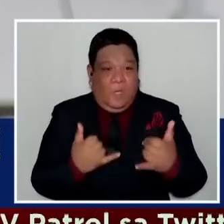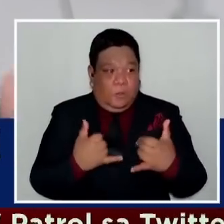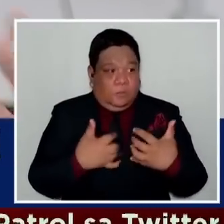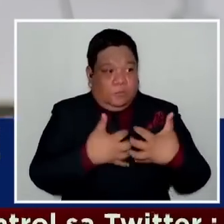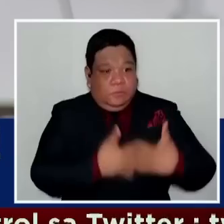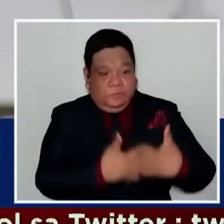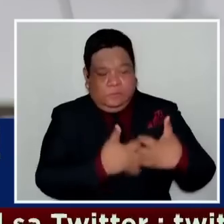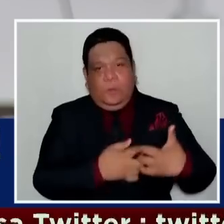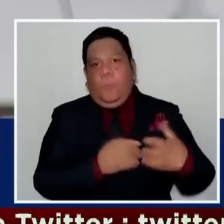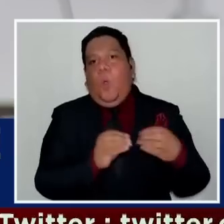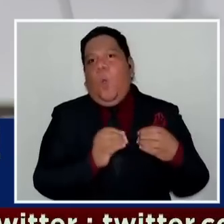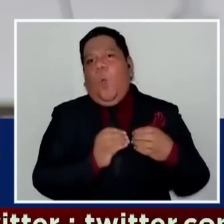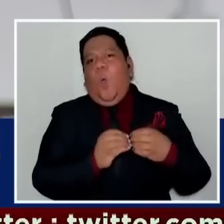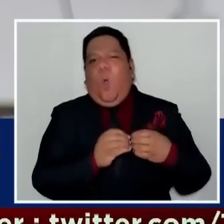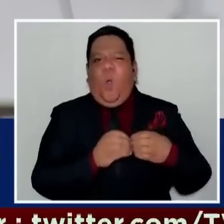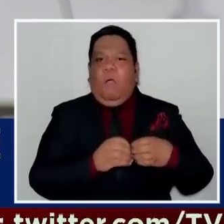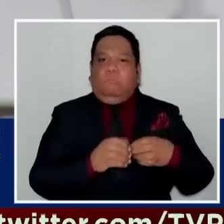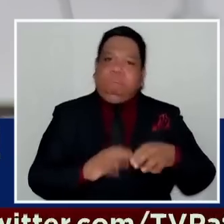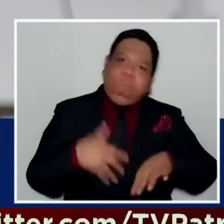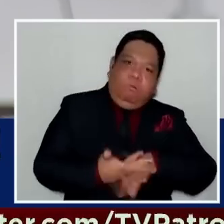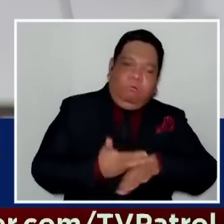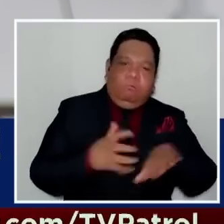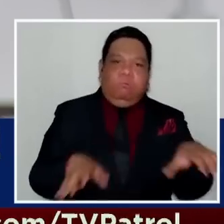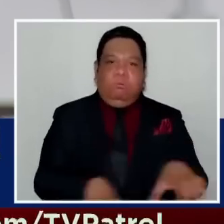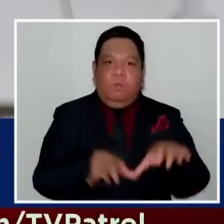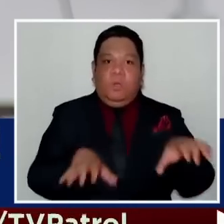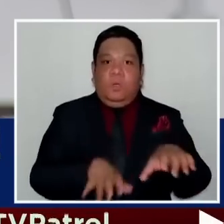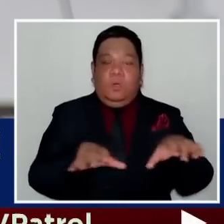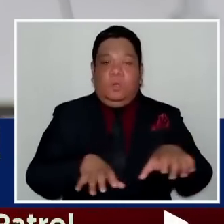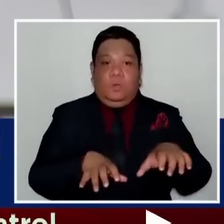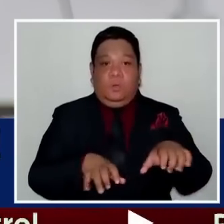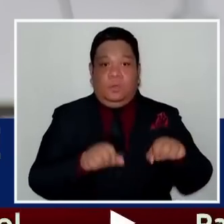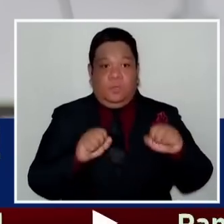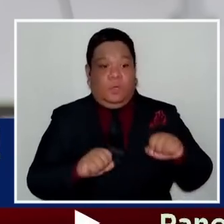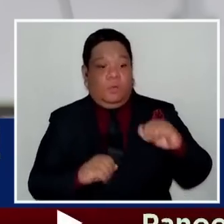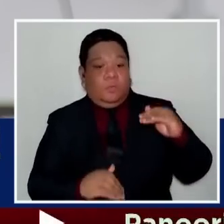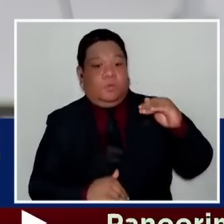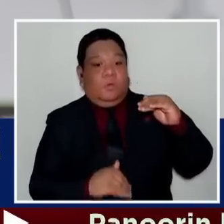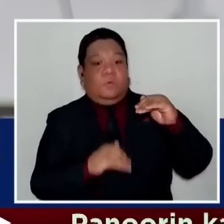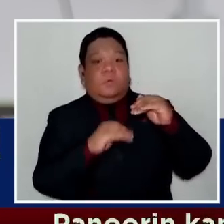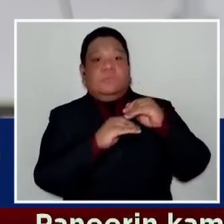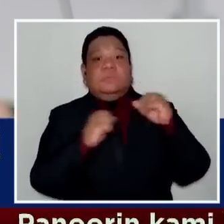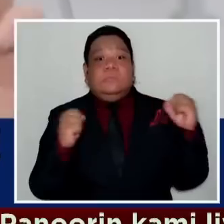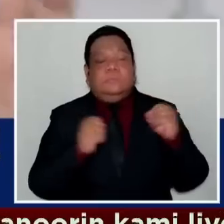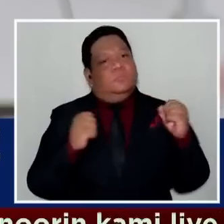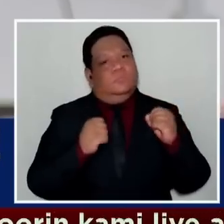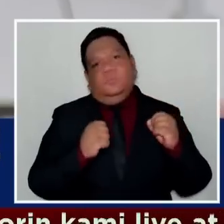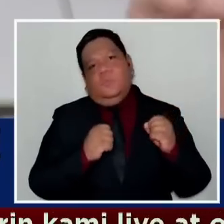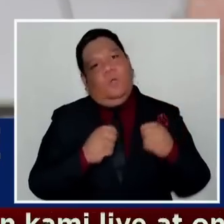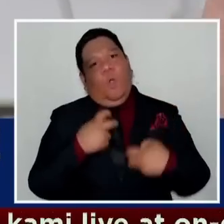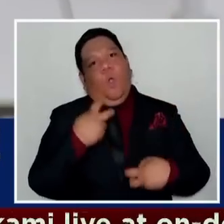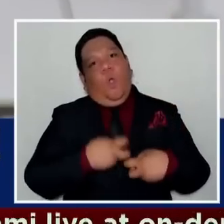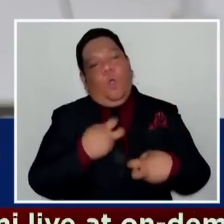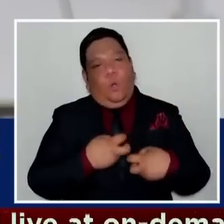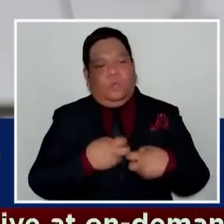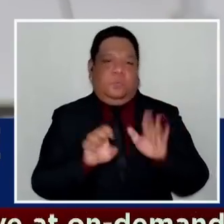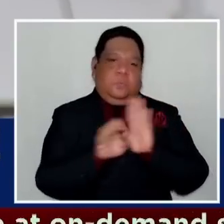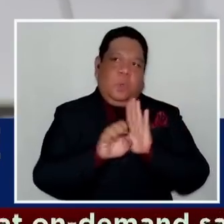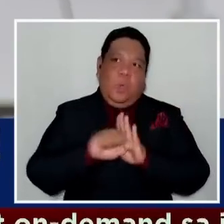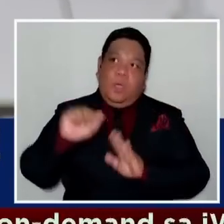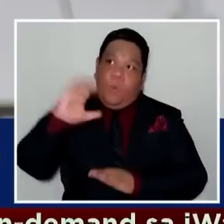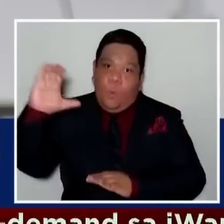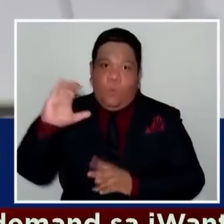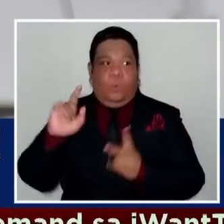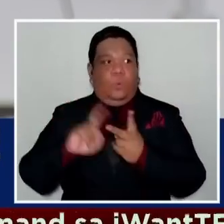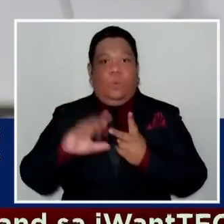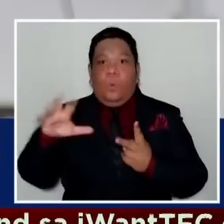matagal din yung tinatawag na level na ma-reach niya yung cooling level doon sa kwarto o sa sala o kung saan man parte ng